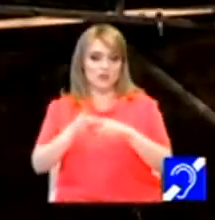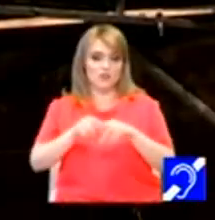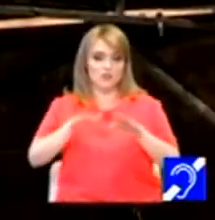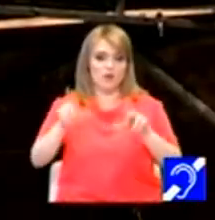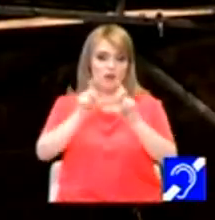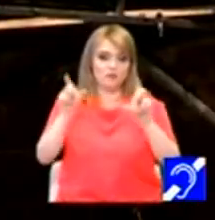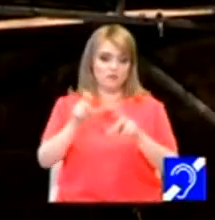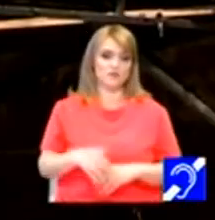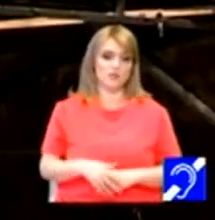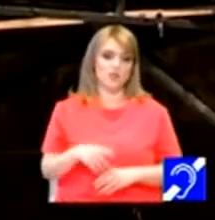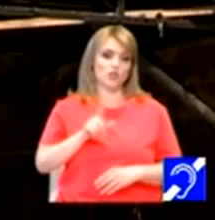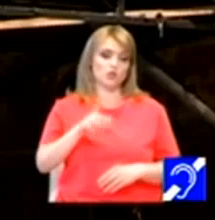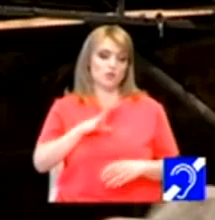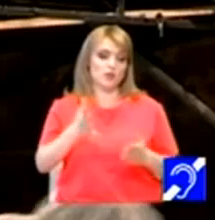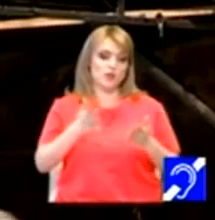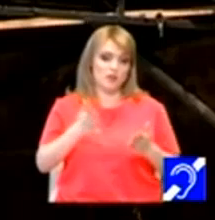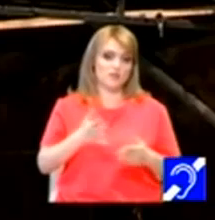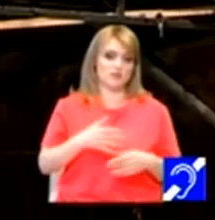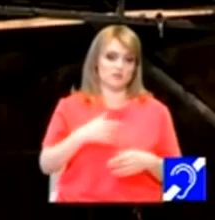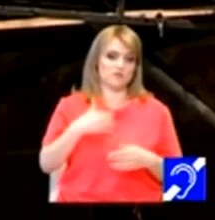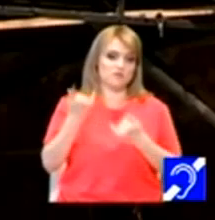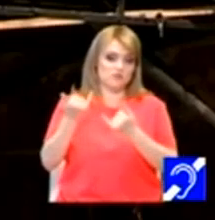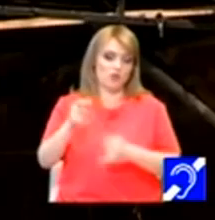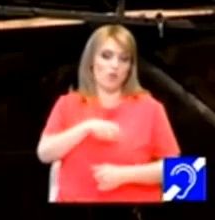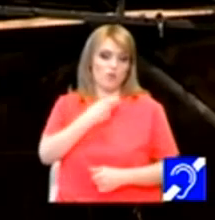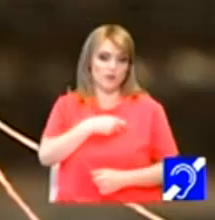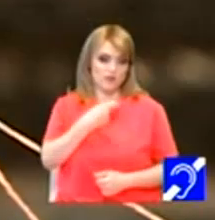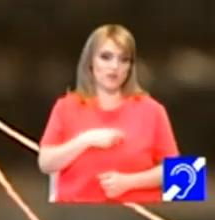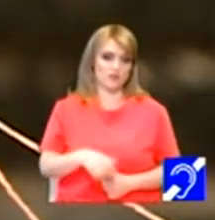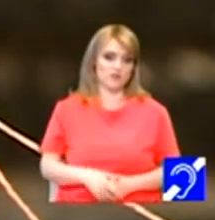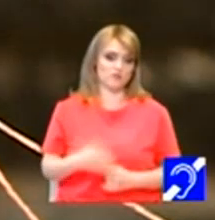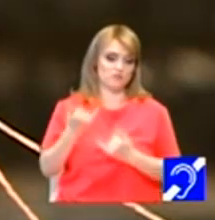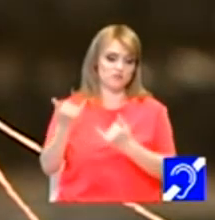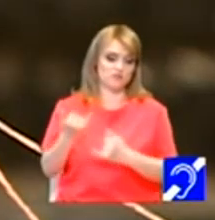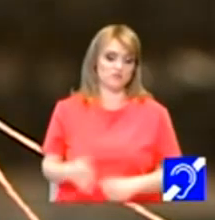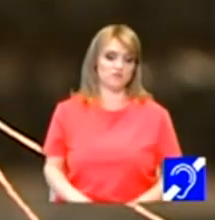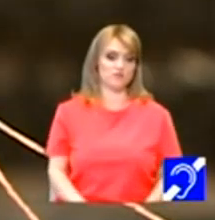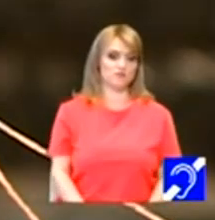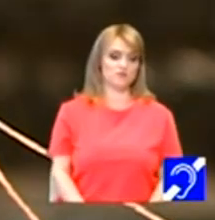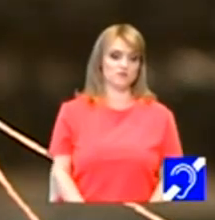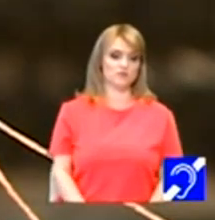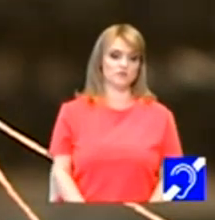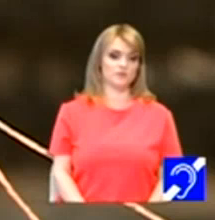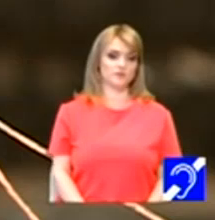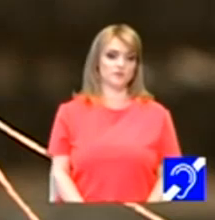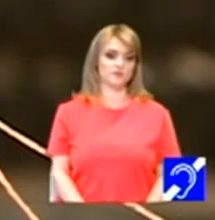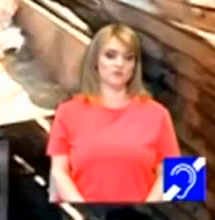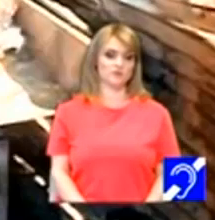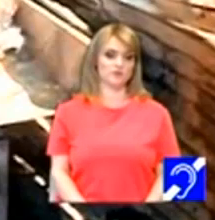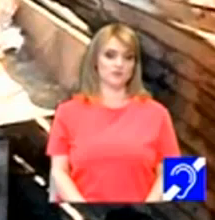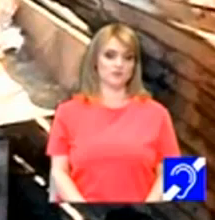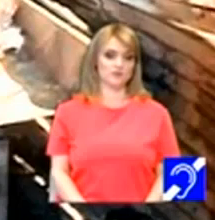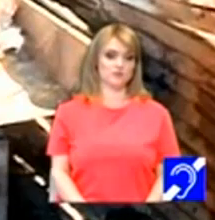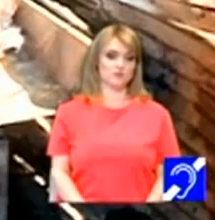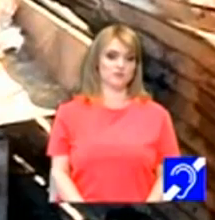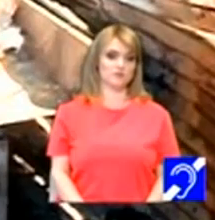gherete, astfel încât să avem o claritate în ceea ce privește suma prejudiciului care urmează a fi înaintată către eventualii responsabili